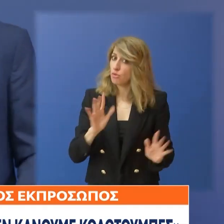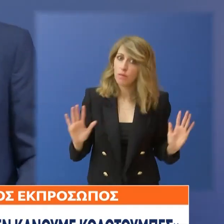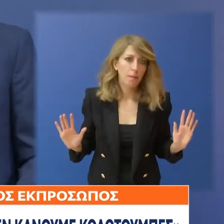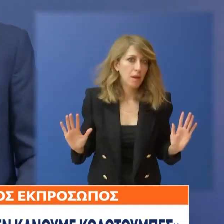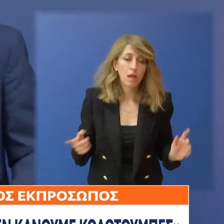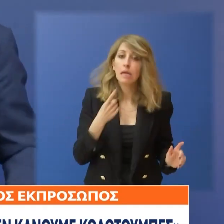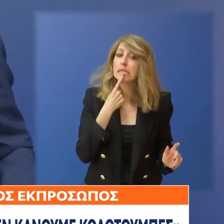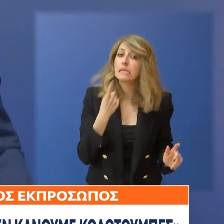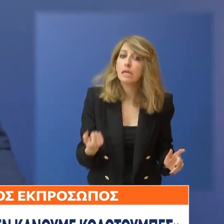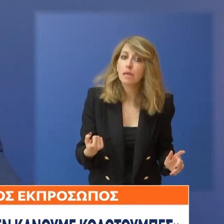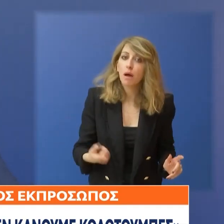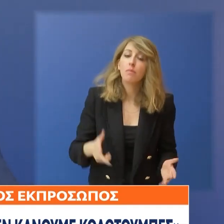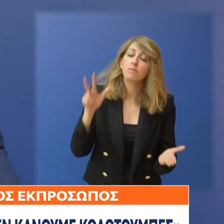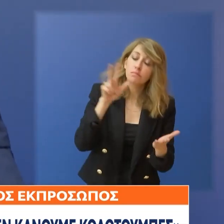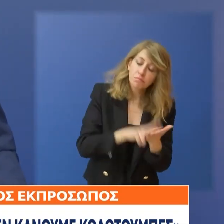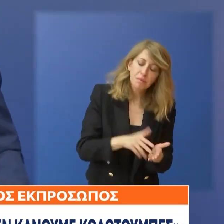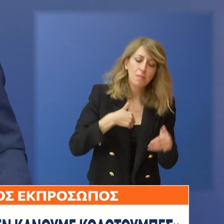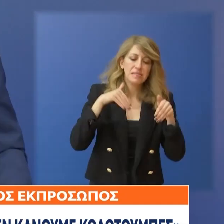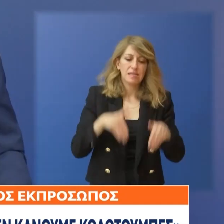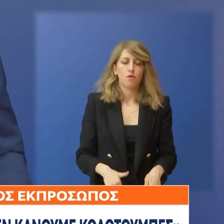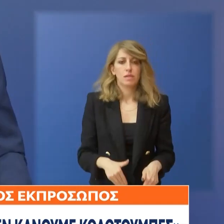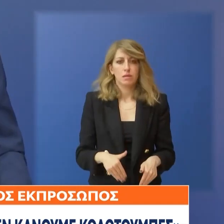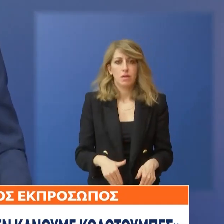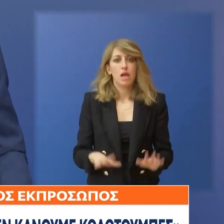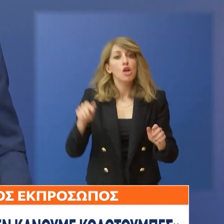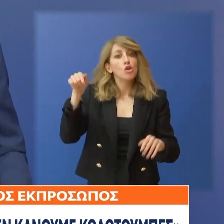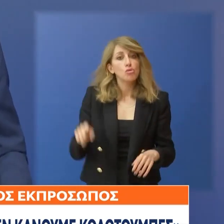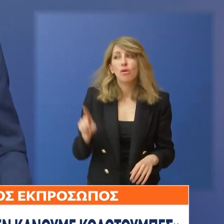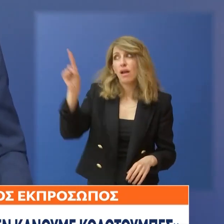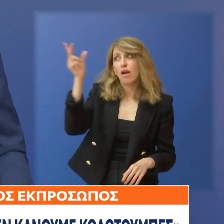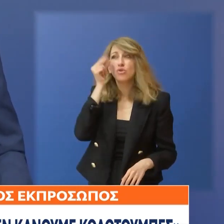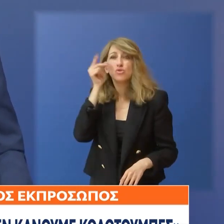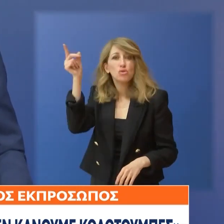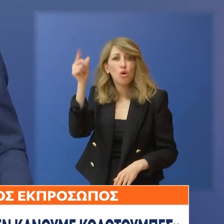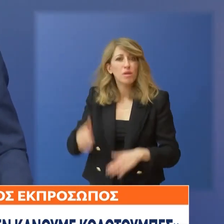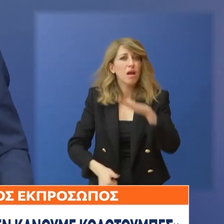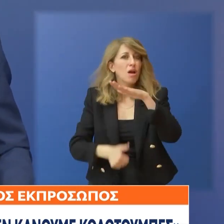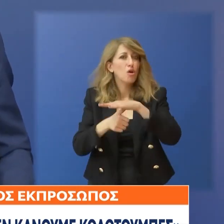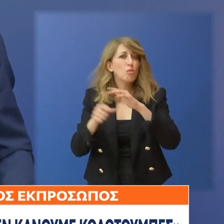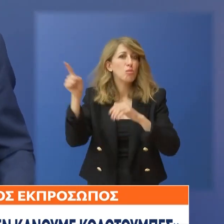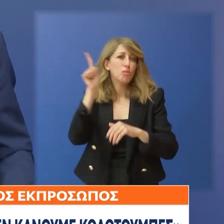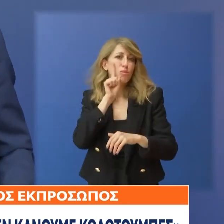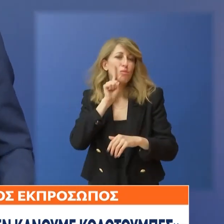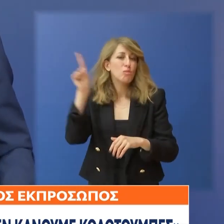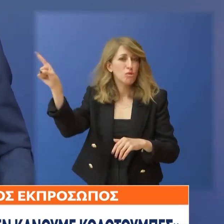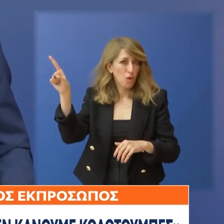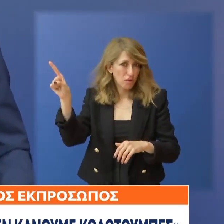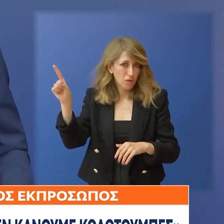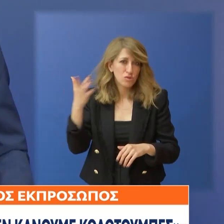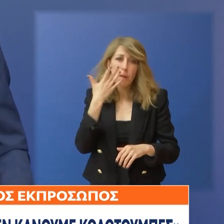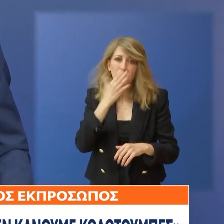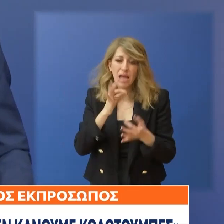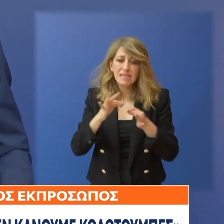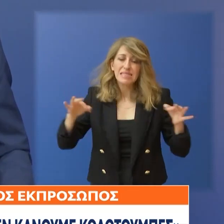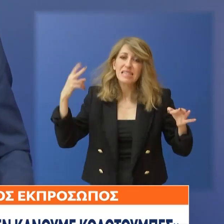έχει συνέχεια να μη σέβεται τη συμφωνία αυτή και να αποκαλεί τη χώρα της διαστρεβλώνοντας την ίδια την ιστορία ως μακεδονία κάτι